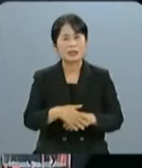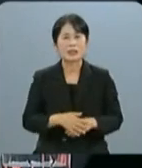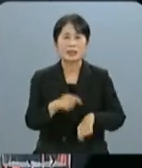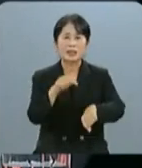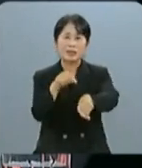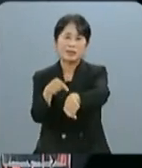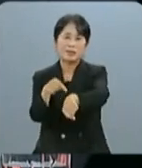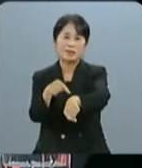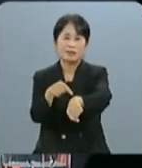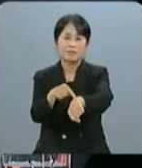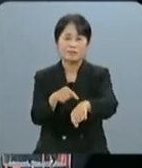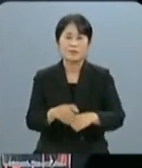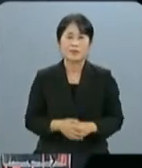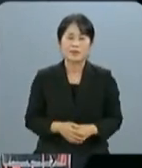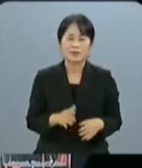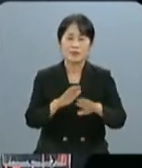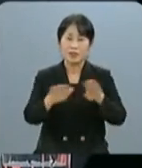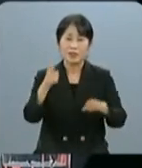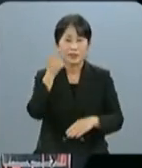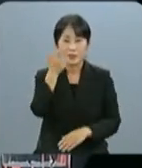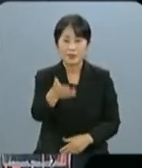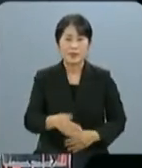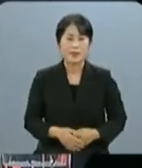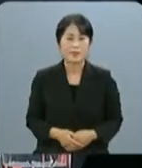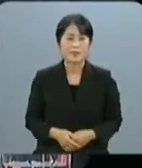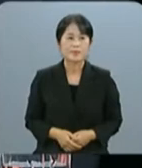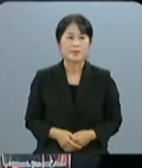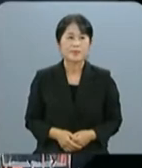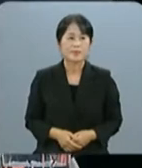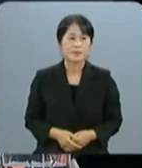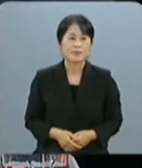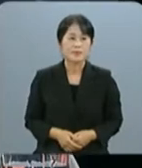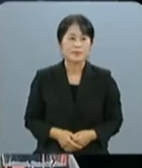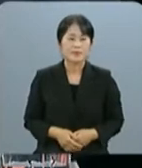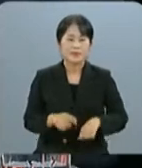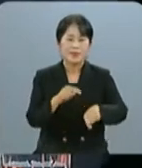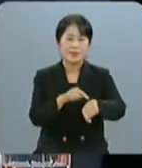예 공무사업 이제는 극복해야 되는 거 아닙니까? 그래 예,